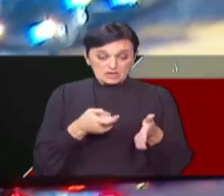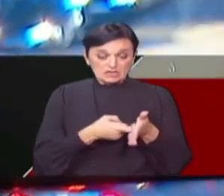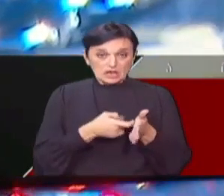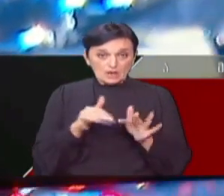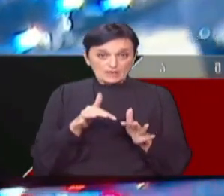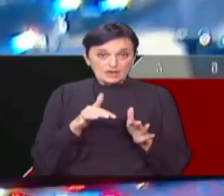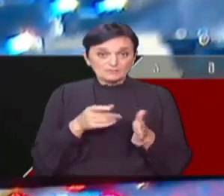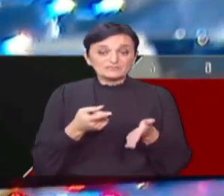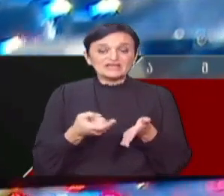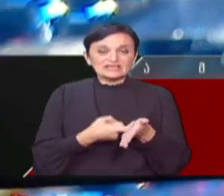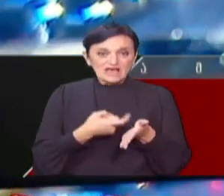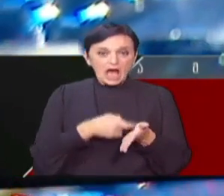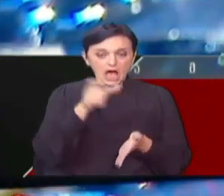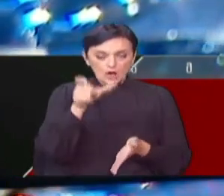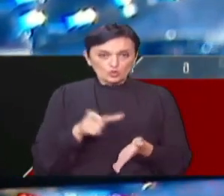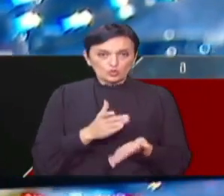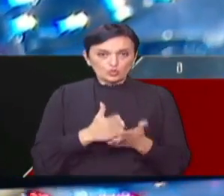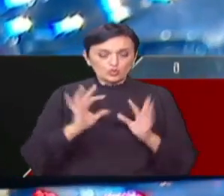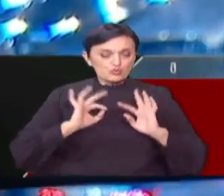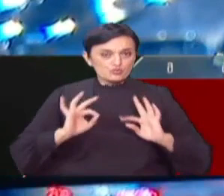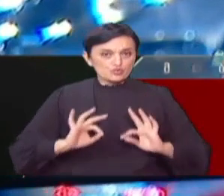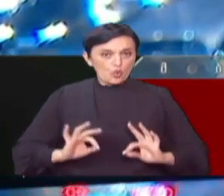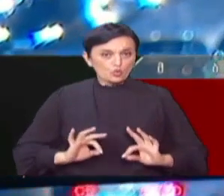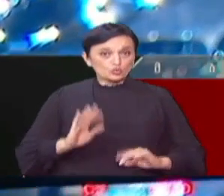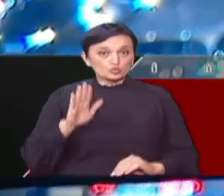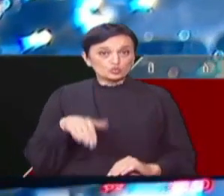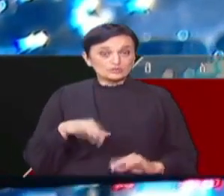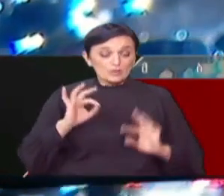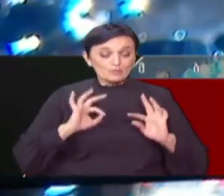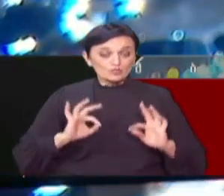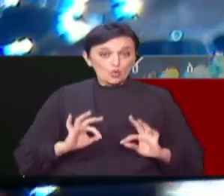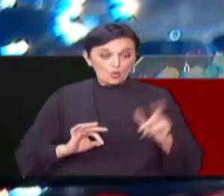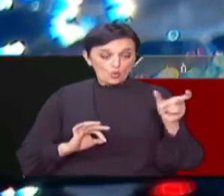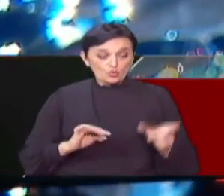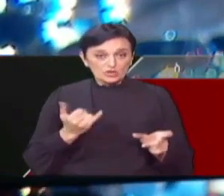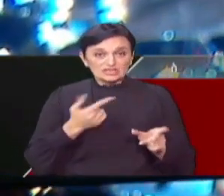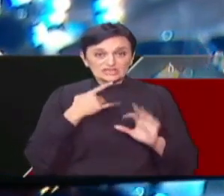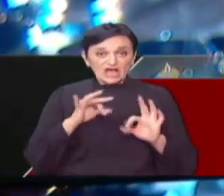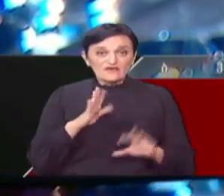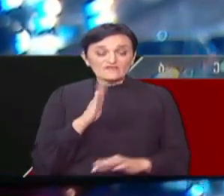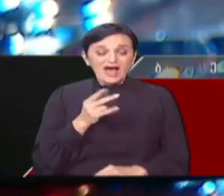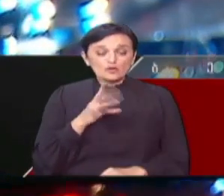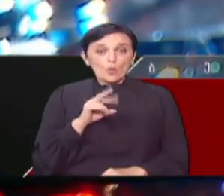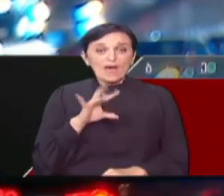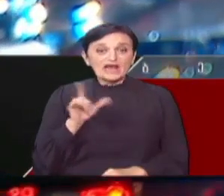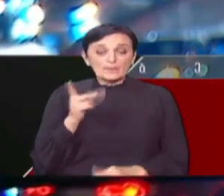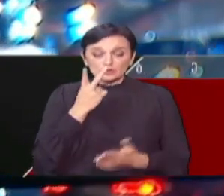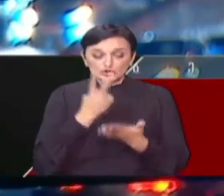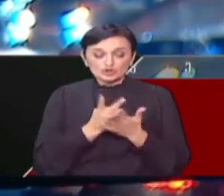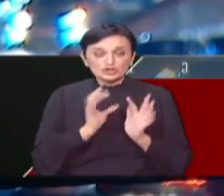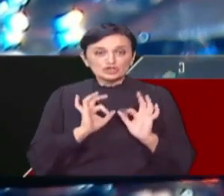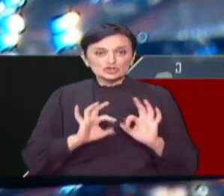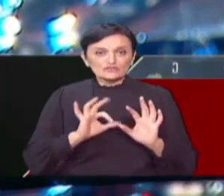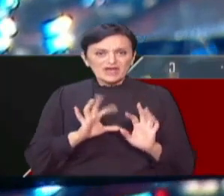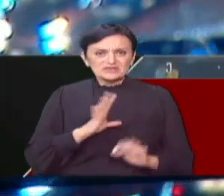გამოძიებაში დაკითხული წყავს პროკურატურას, თუმცა როგორც პროკურორმა დღეს განაცხადა, ვანო მერაბიშვილის ჩვენება